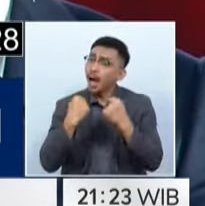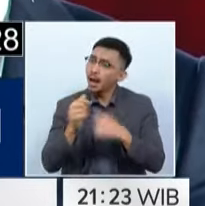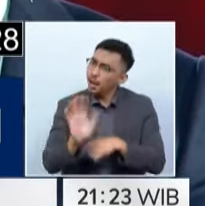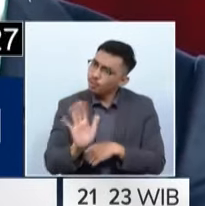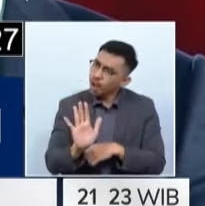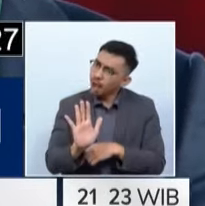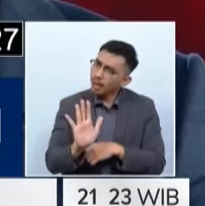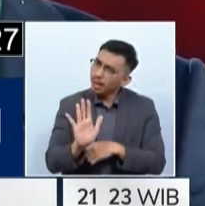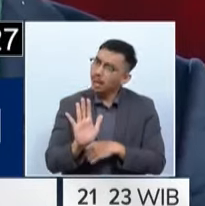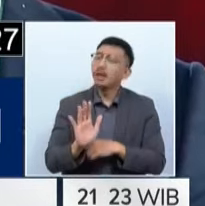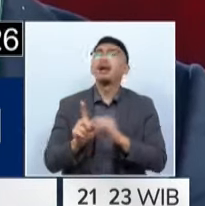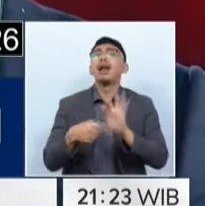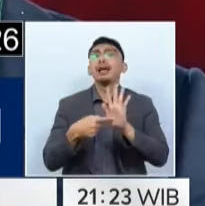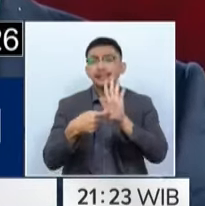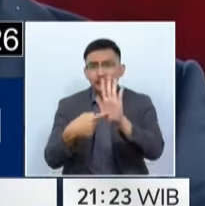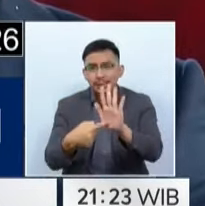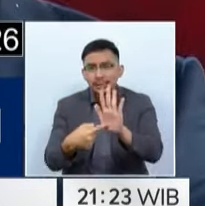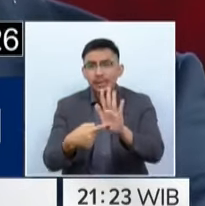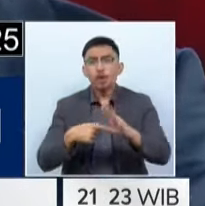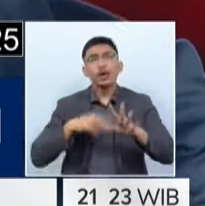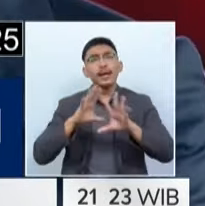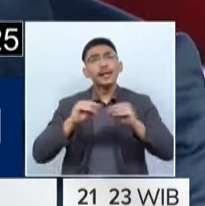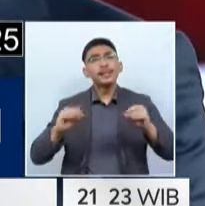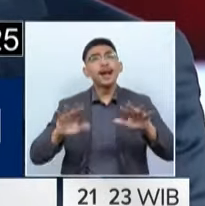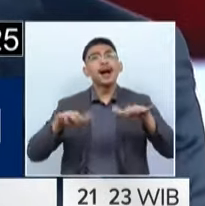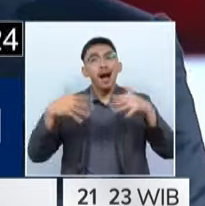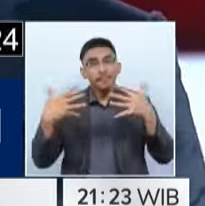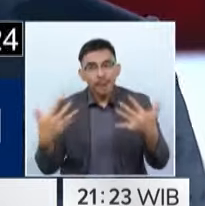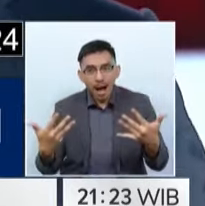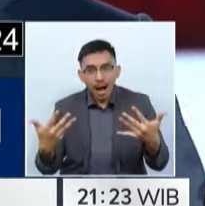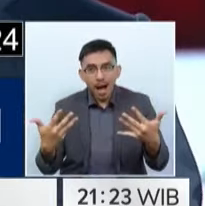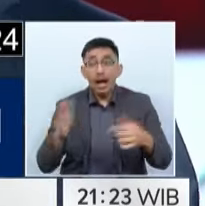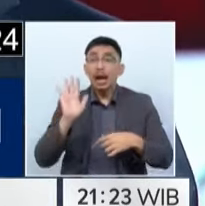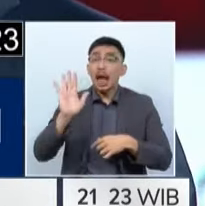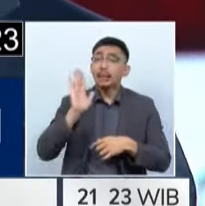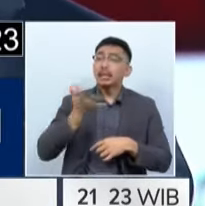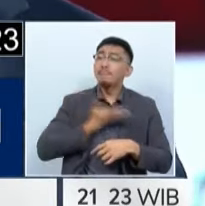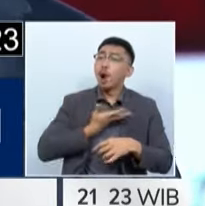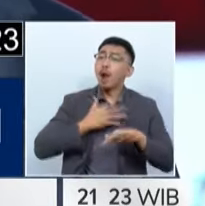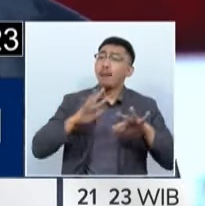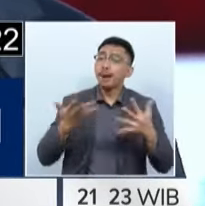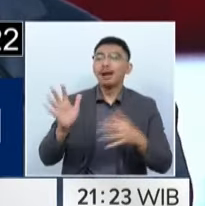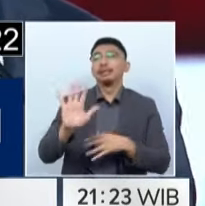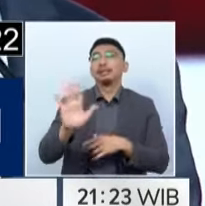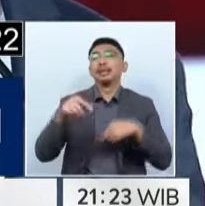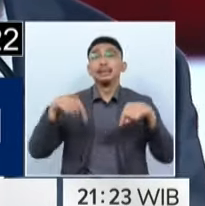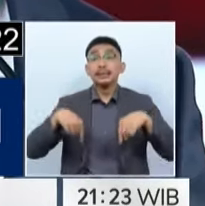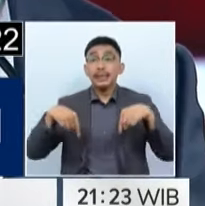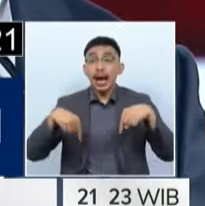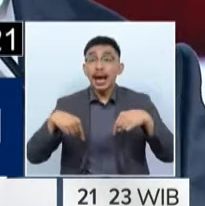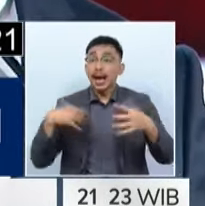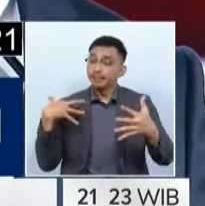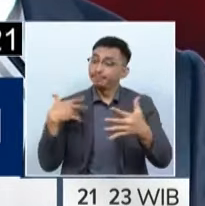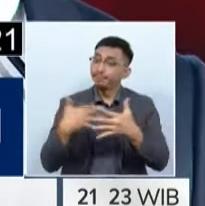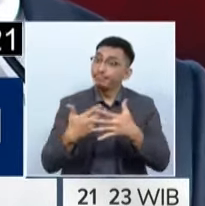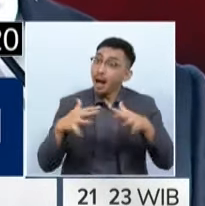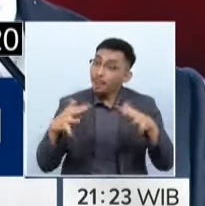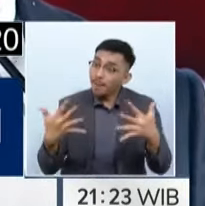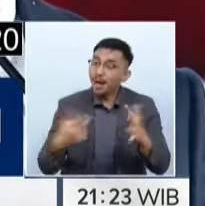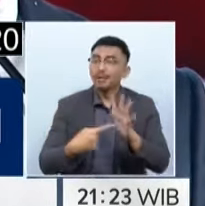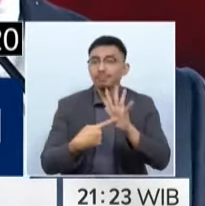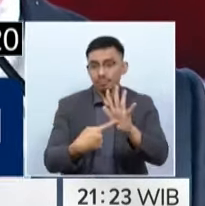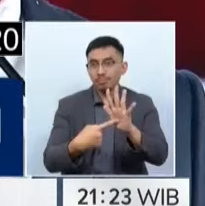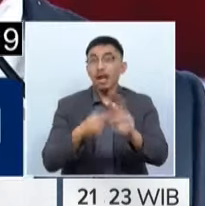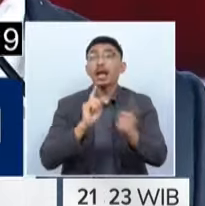sudah saya kerjakan bukan mengatakan apa yang akan dilakukan nah saya menyampaikan bila saya ditugasi maka kenaikan